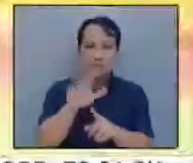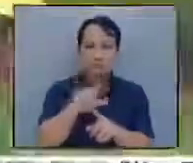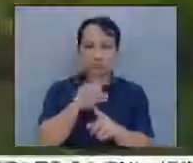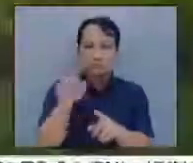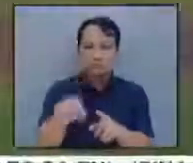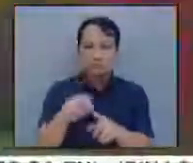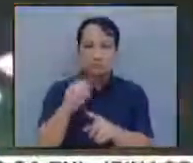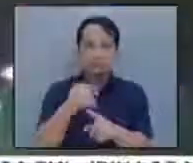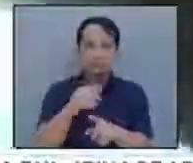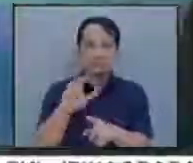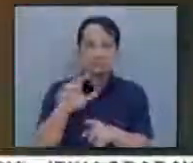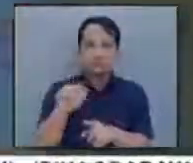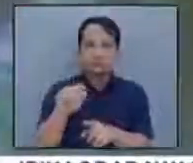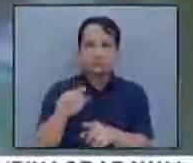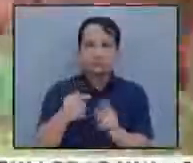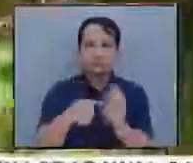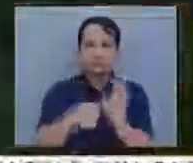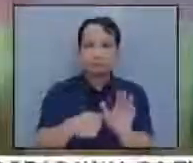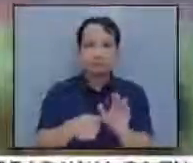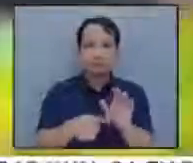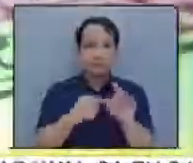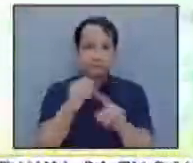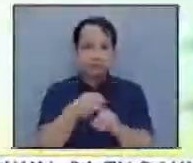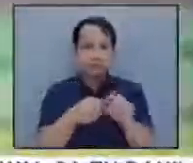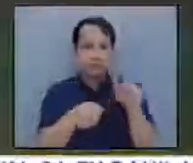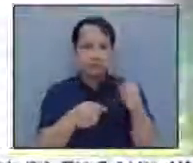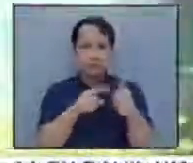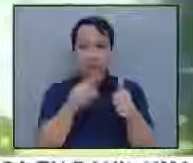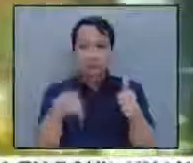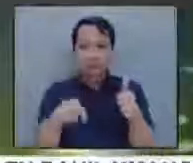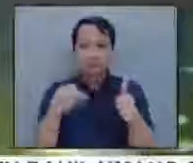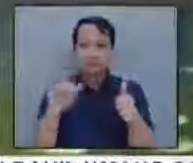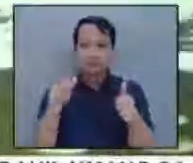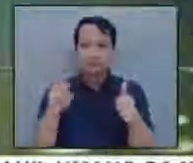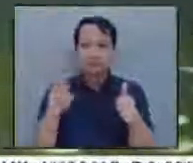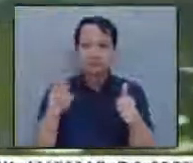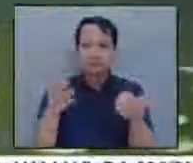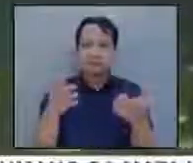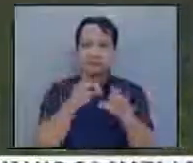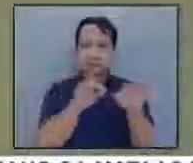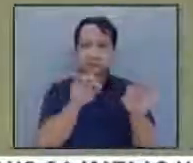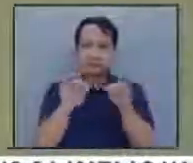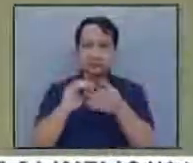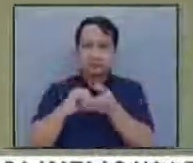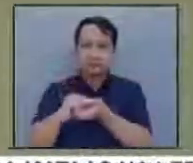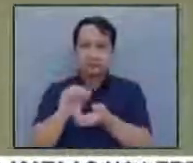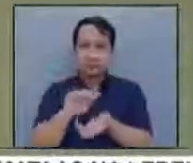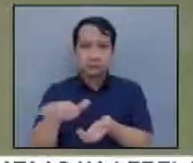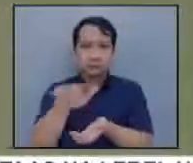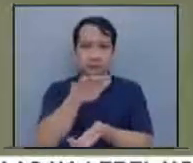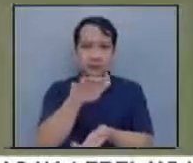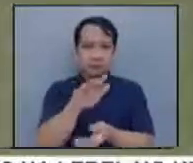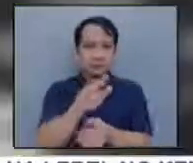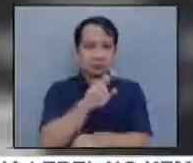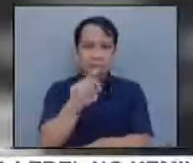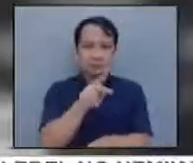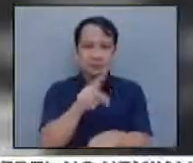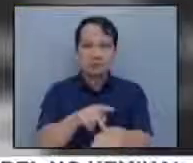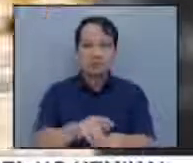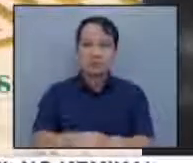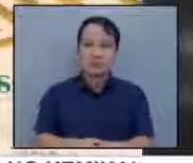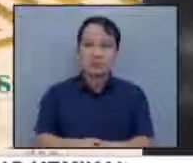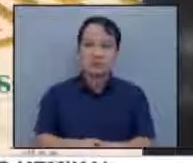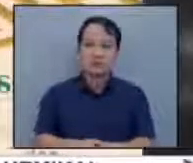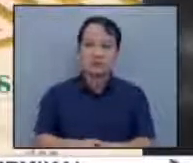Mula August 10 hanggang August 17 ay ipapalabas naman ito sa selected partner cinemas nationwide.